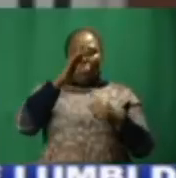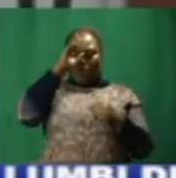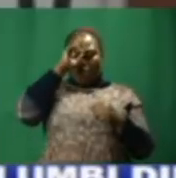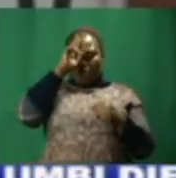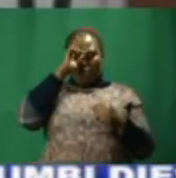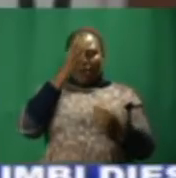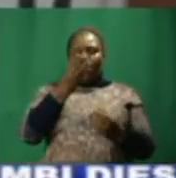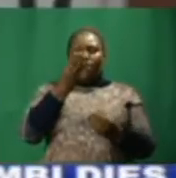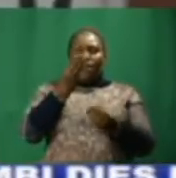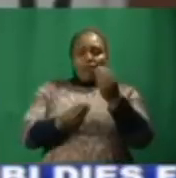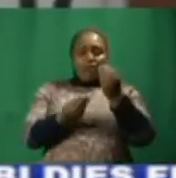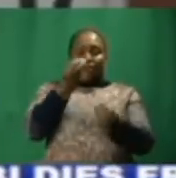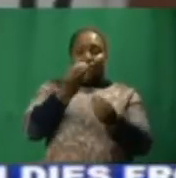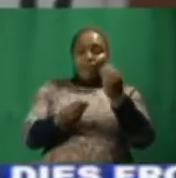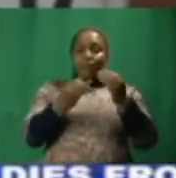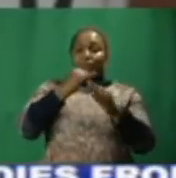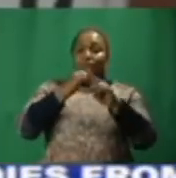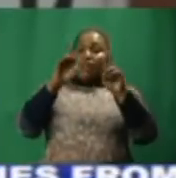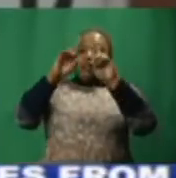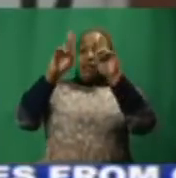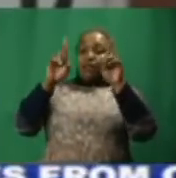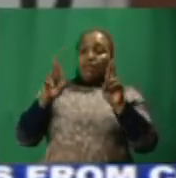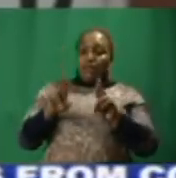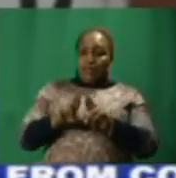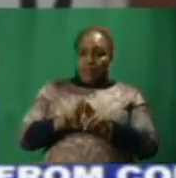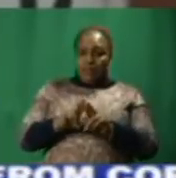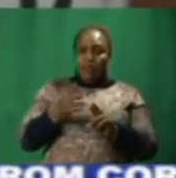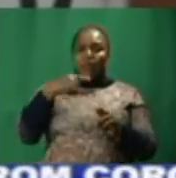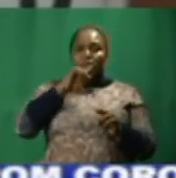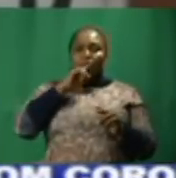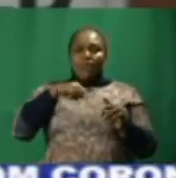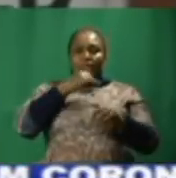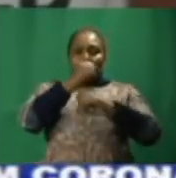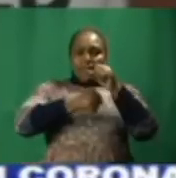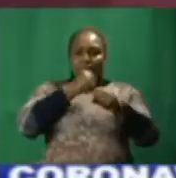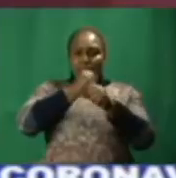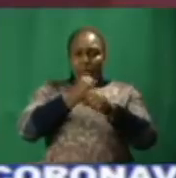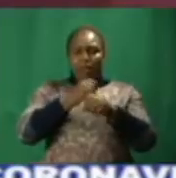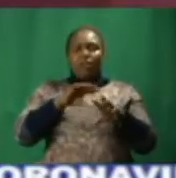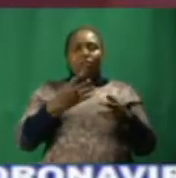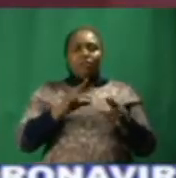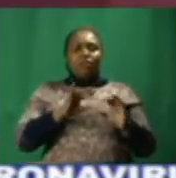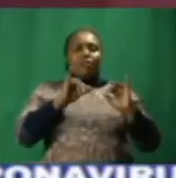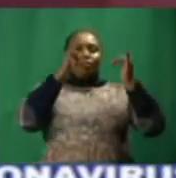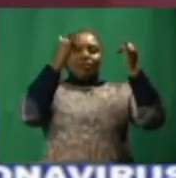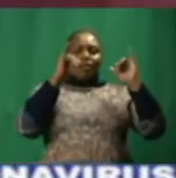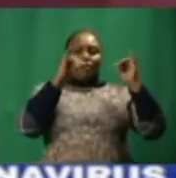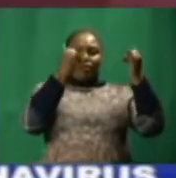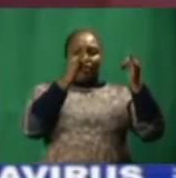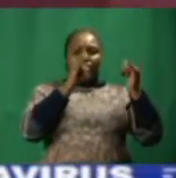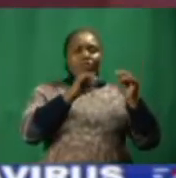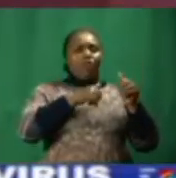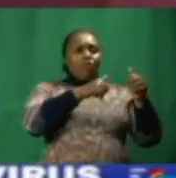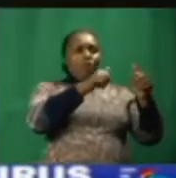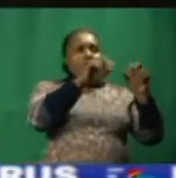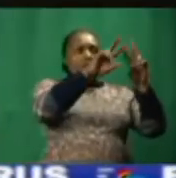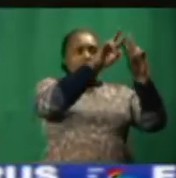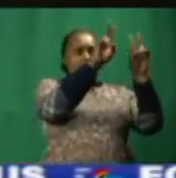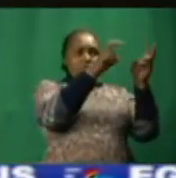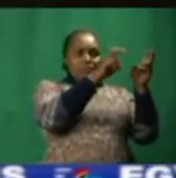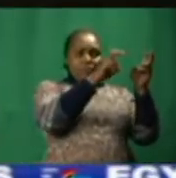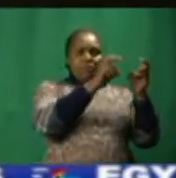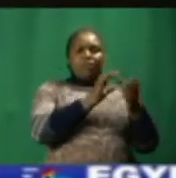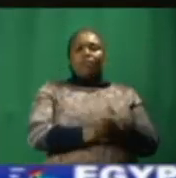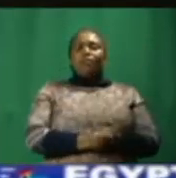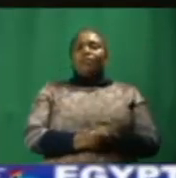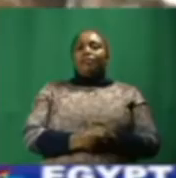vekati kanti lonyaka lolusuku lugujwa ngaphansi kwesicubulo lesithi access to a child friendly justice system in